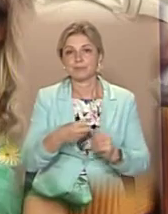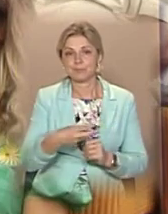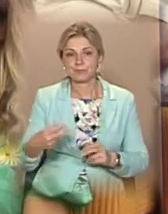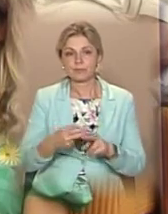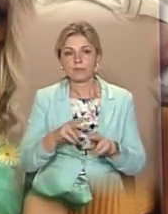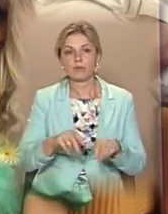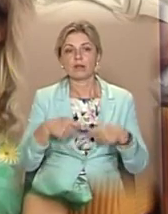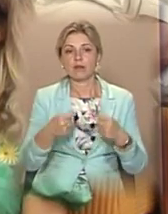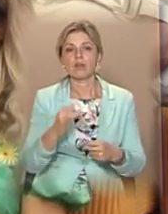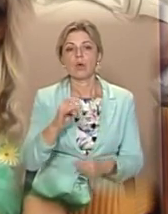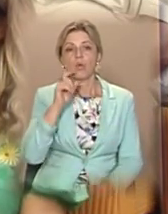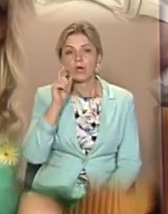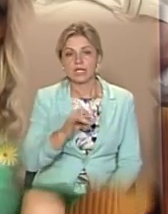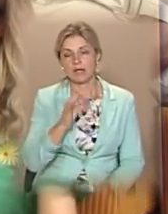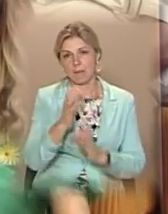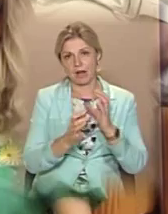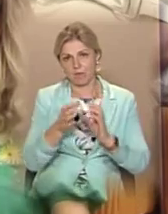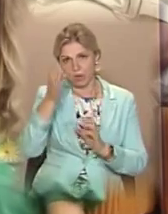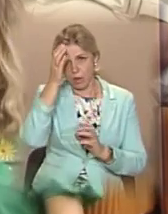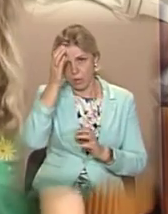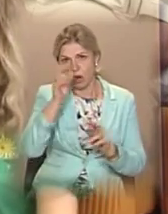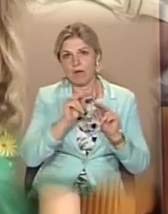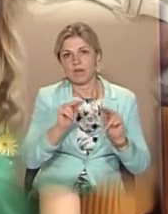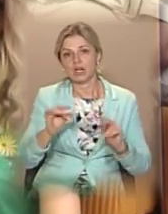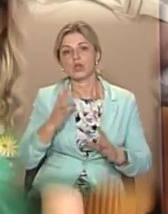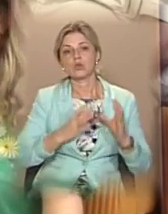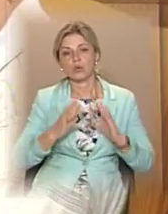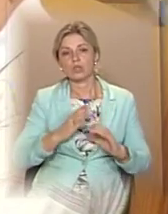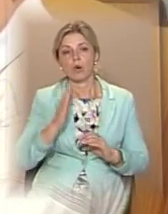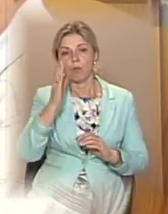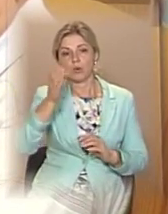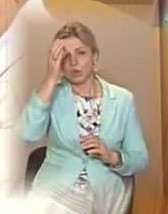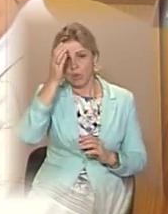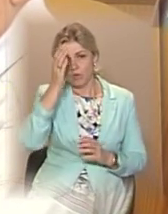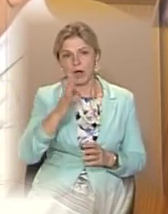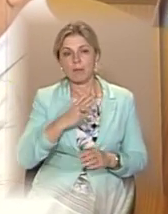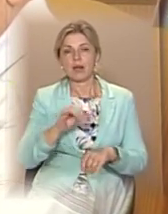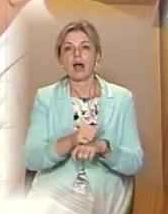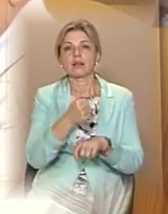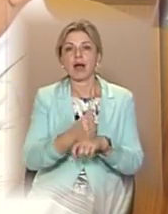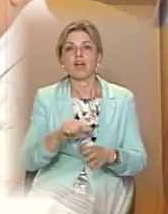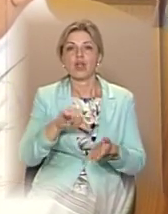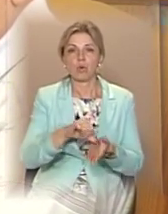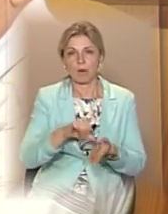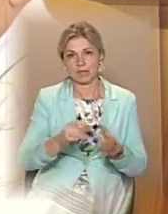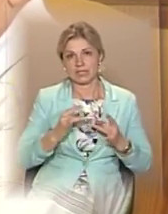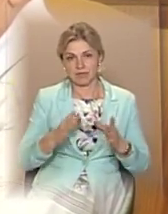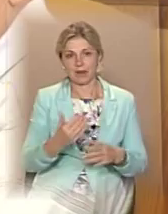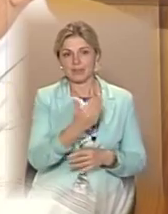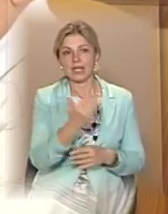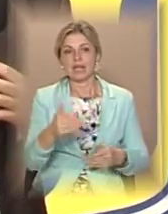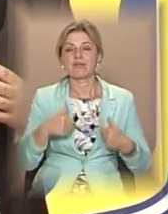у вітчизняну, а й світову науку. Викладачі та студенти, майбутні науковці, були головними героями свята. Їх вітали